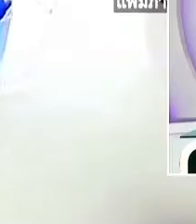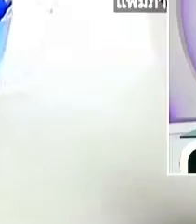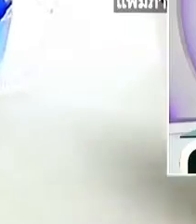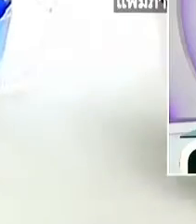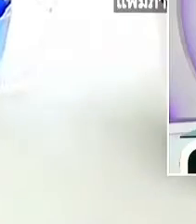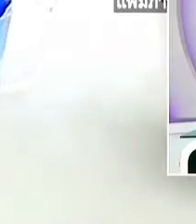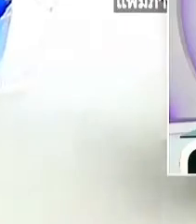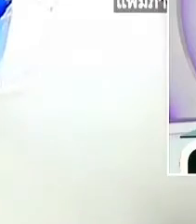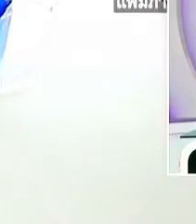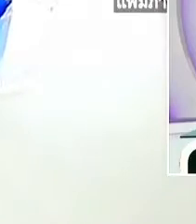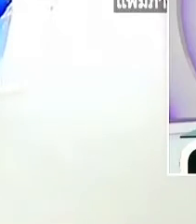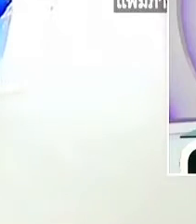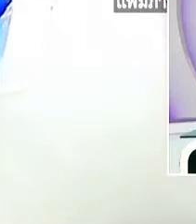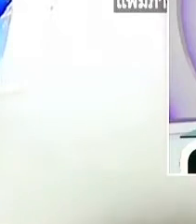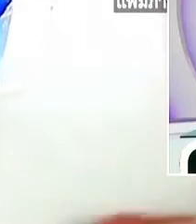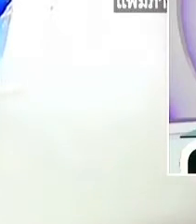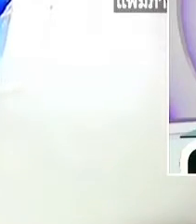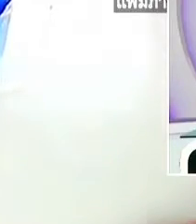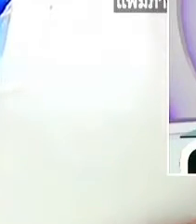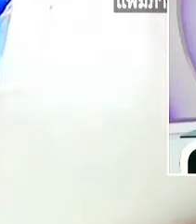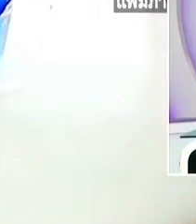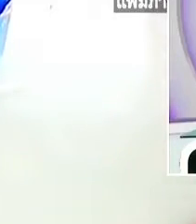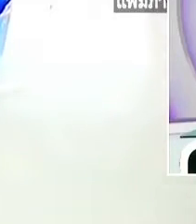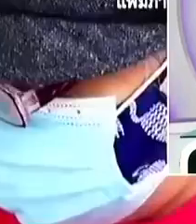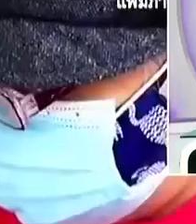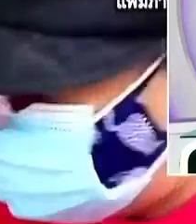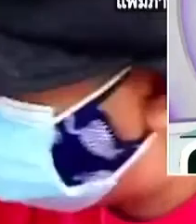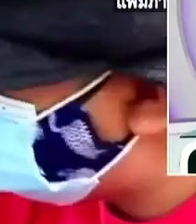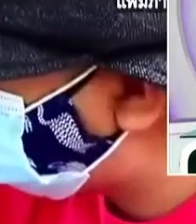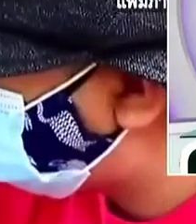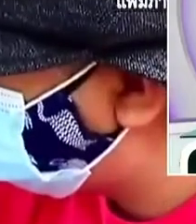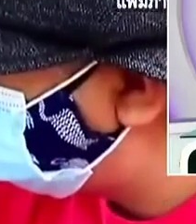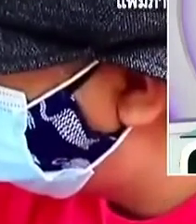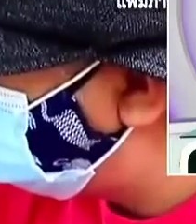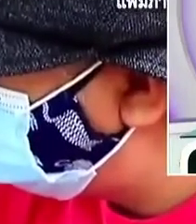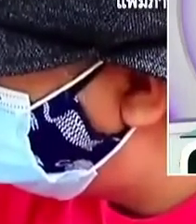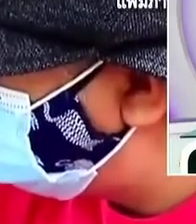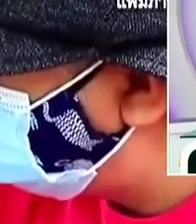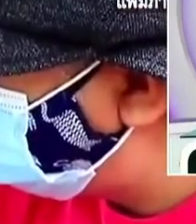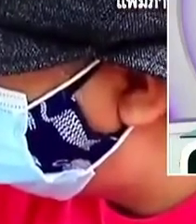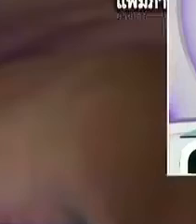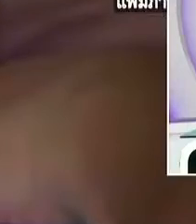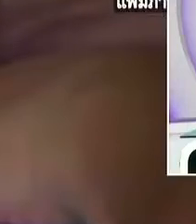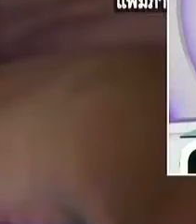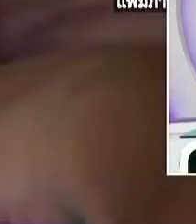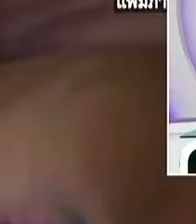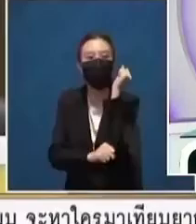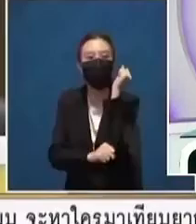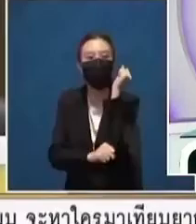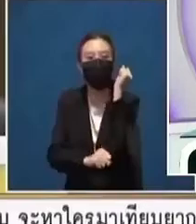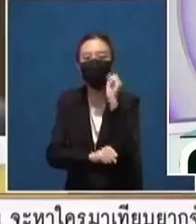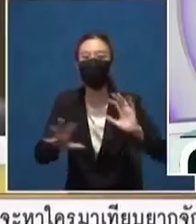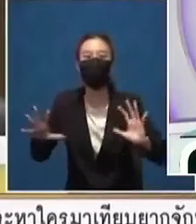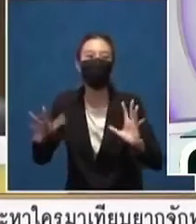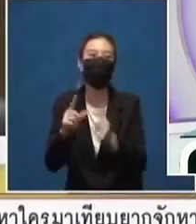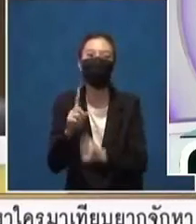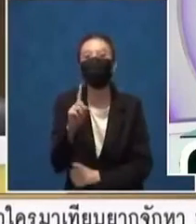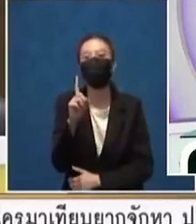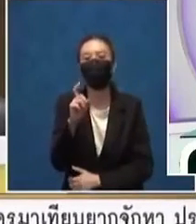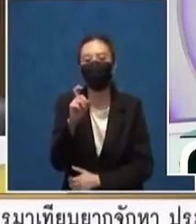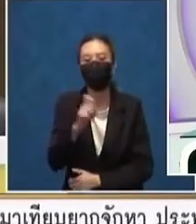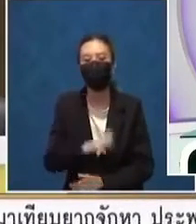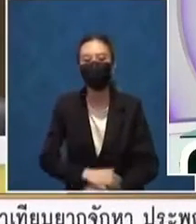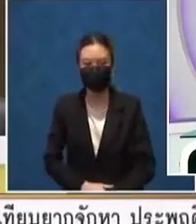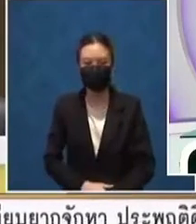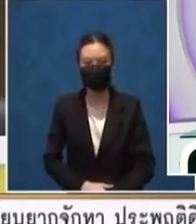าได้ยังไงบ้างแต่อย่างที่ท่านส.ส.ผู้ทรงเกียรติบอกว่าบัตรคนจนจริงๆชื่อไม่ได้ชื่อบัตรคนจนด้วย